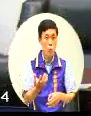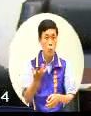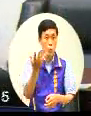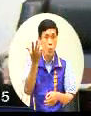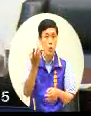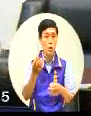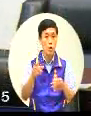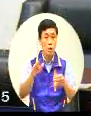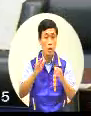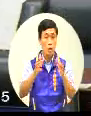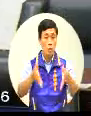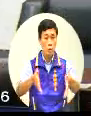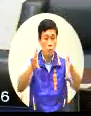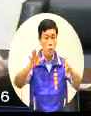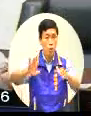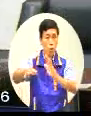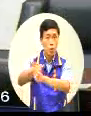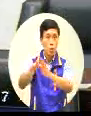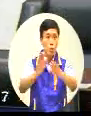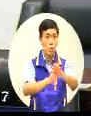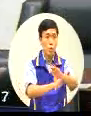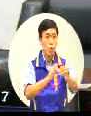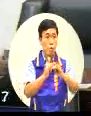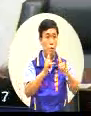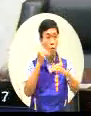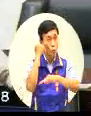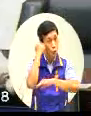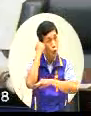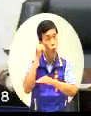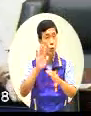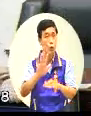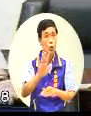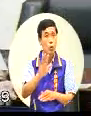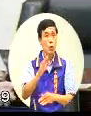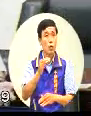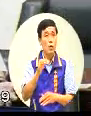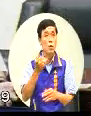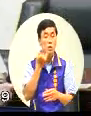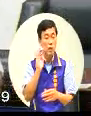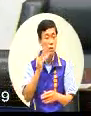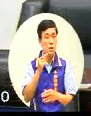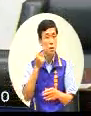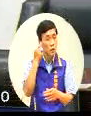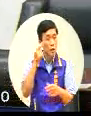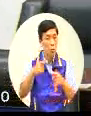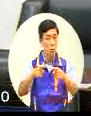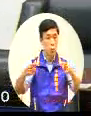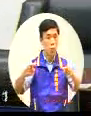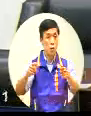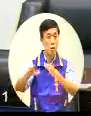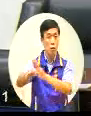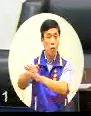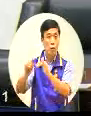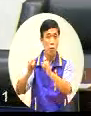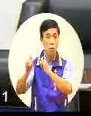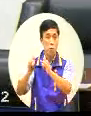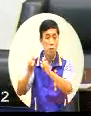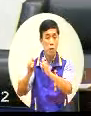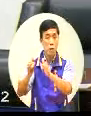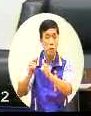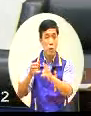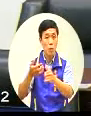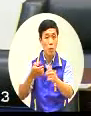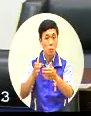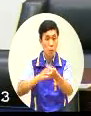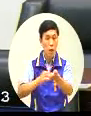可能去把有的人甚至必被卖不起来，为啷个？隔壁有时候他们就不愿意卖给你，所以他们只能往上发展。那往上发